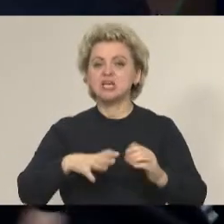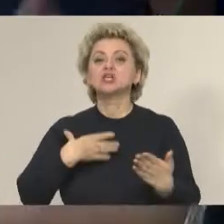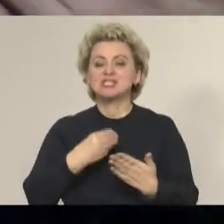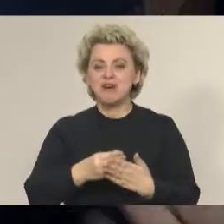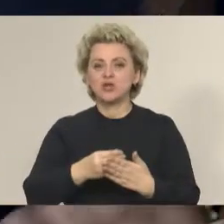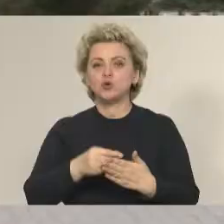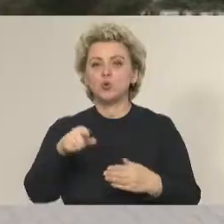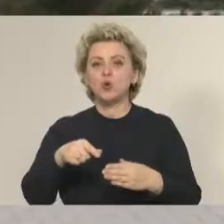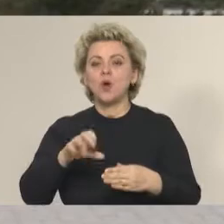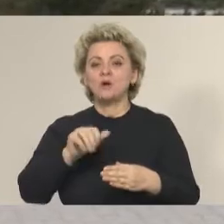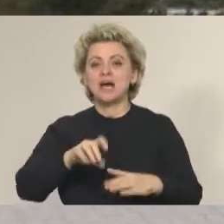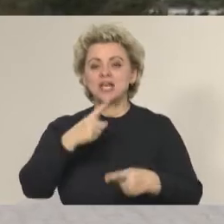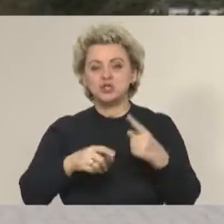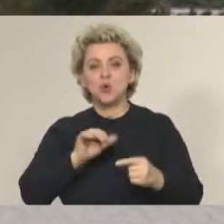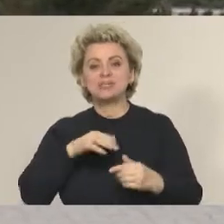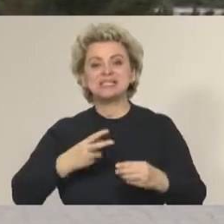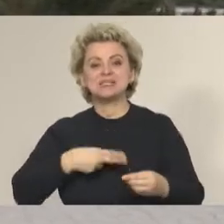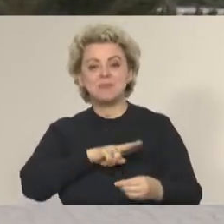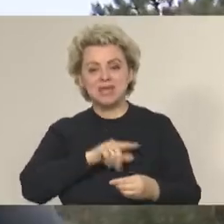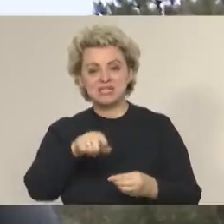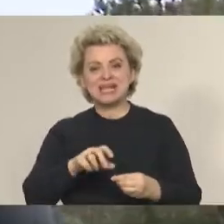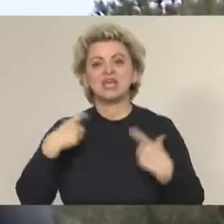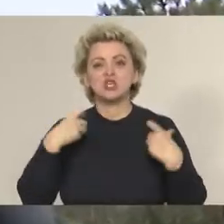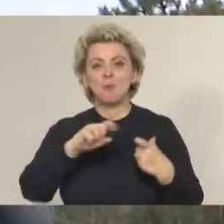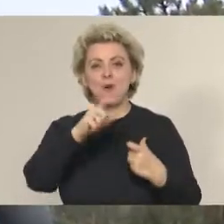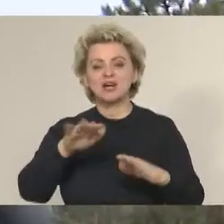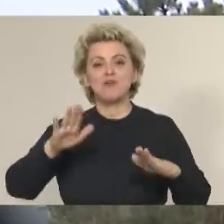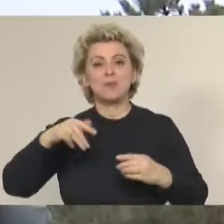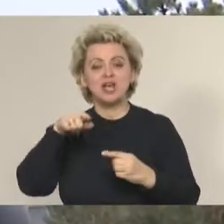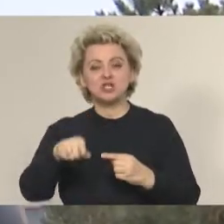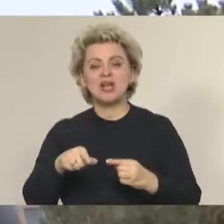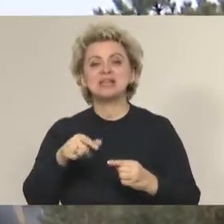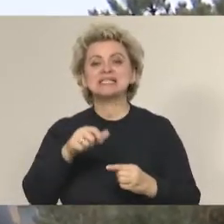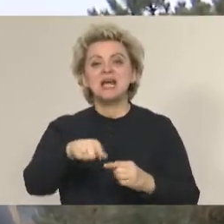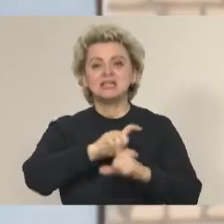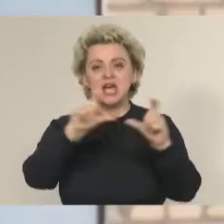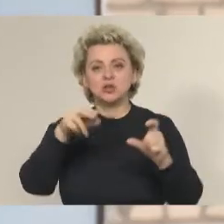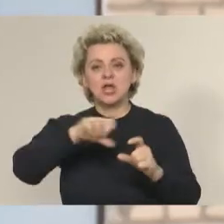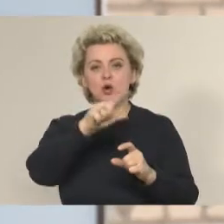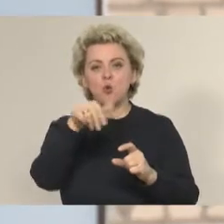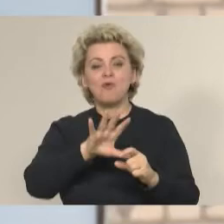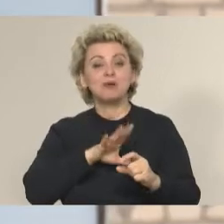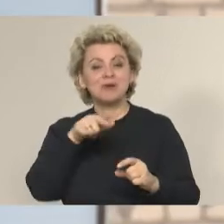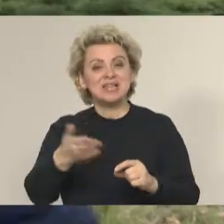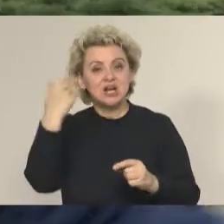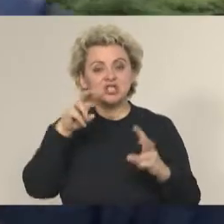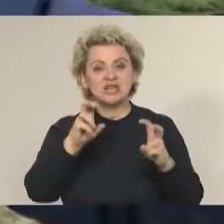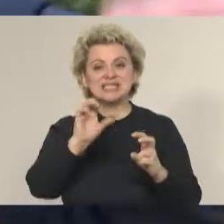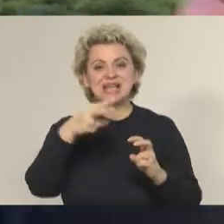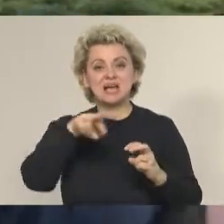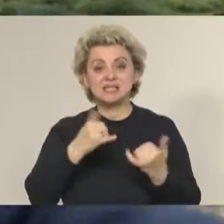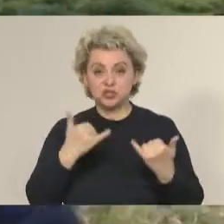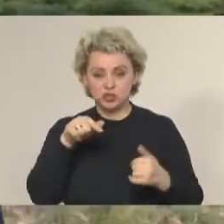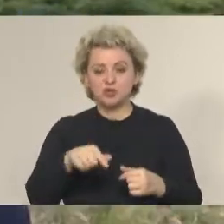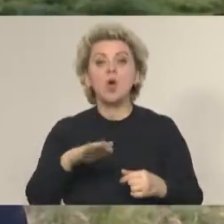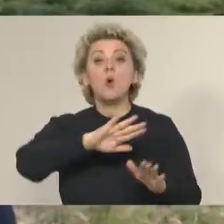свое отечество от смерти. С генералом Марковым прощались на станции Торговой, так тогда назывался нынешний Сальск. После того, как